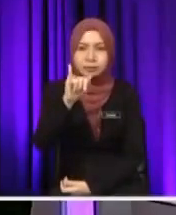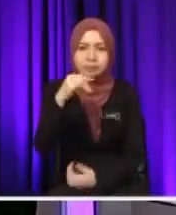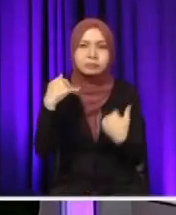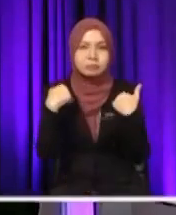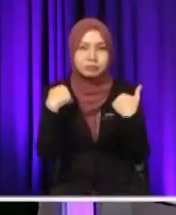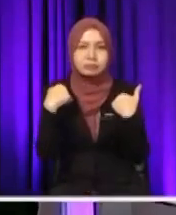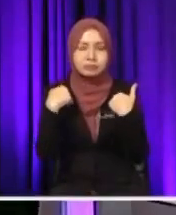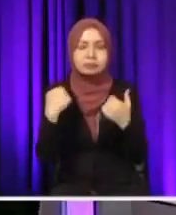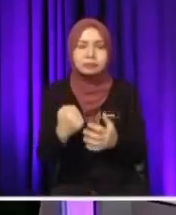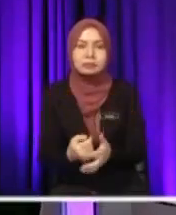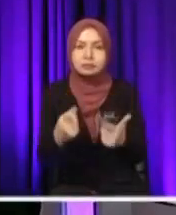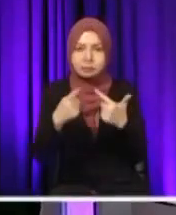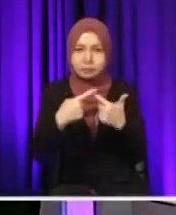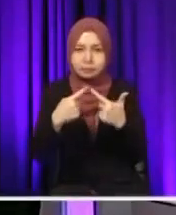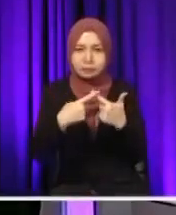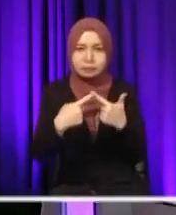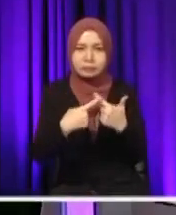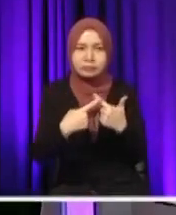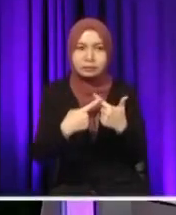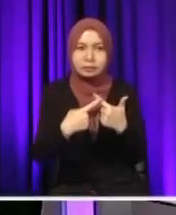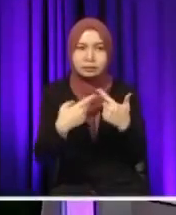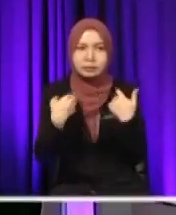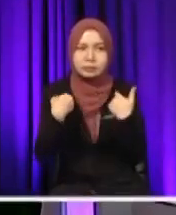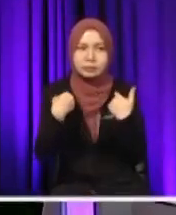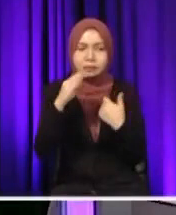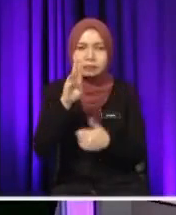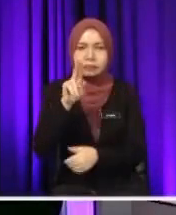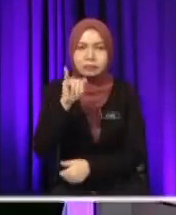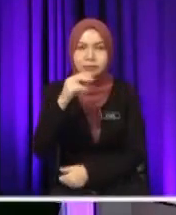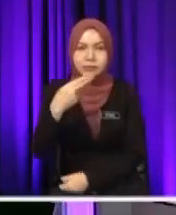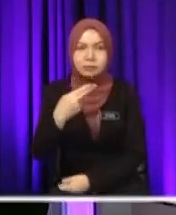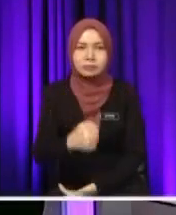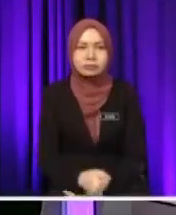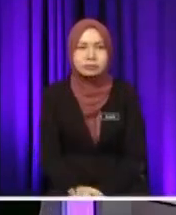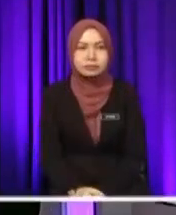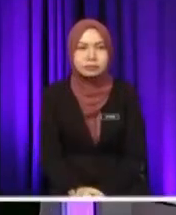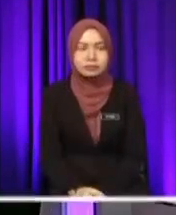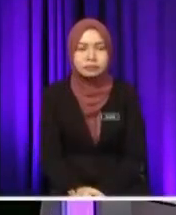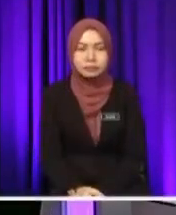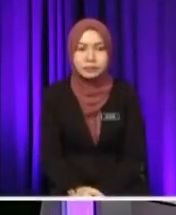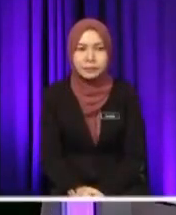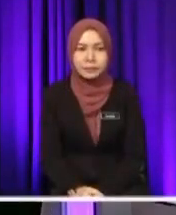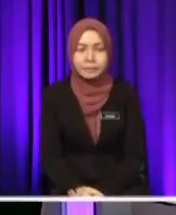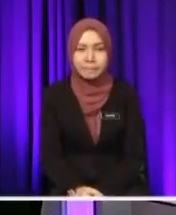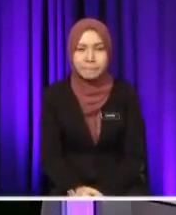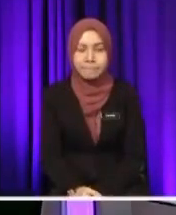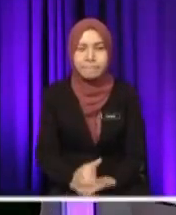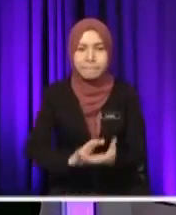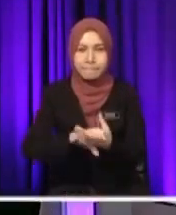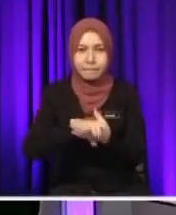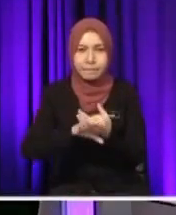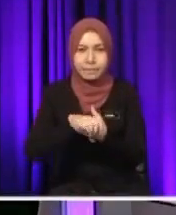Iaitu kita nak tengok adakah sabun ini berbuih? Berbuih? Okay, di atas meja tu dibekalkan setiap orang dengan